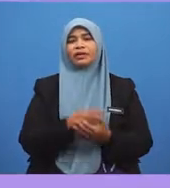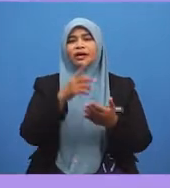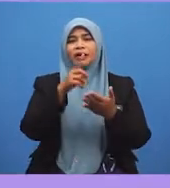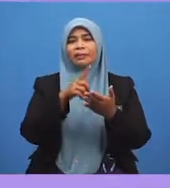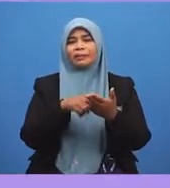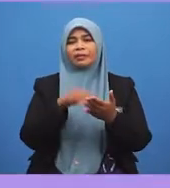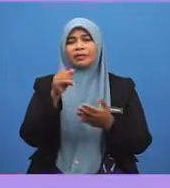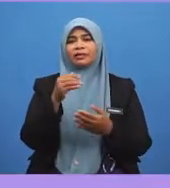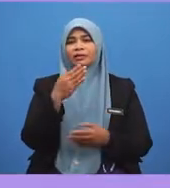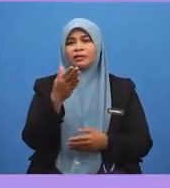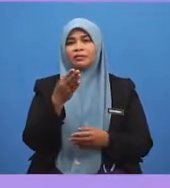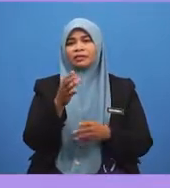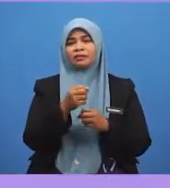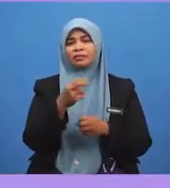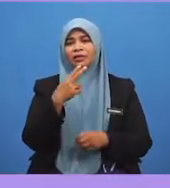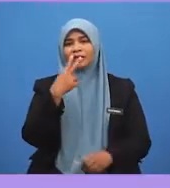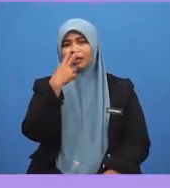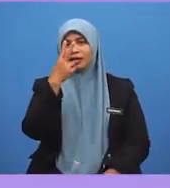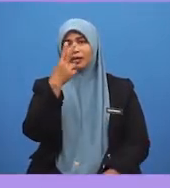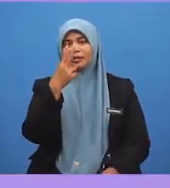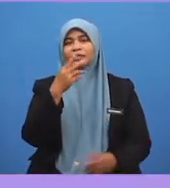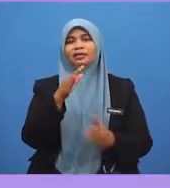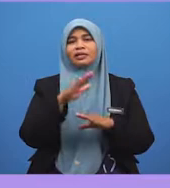Apakah yang kamu dapat lihat di atas sana?